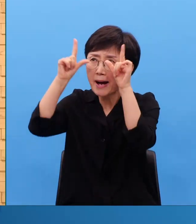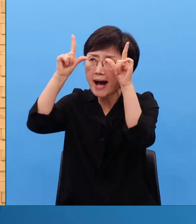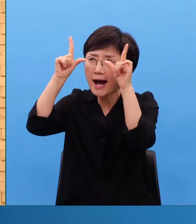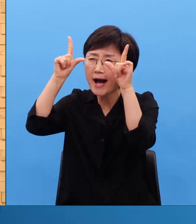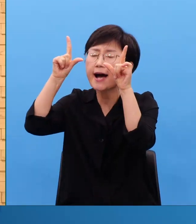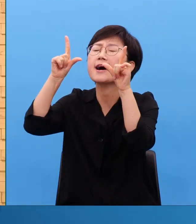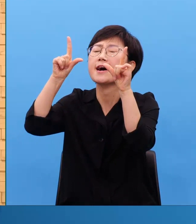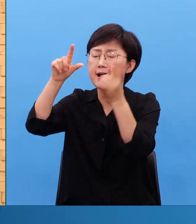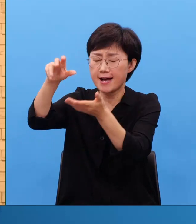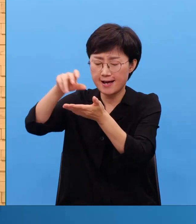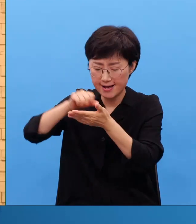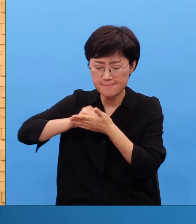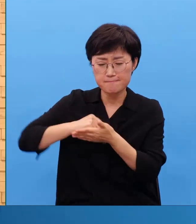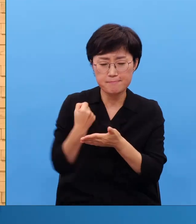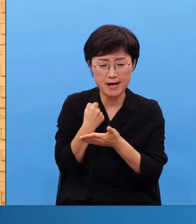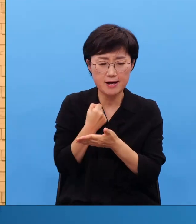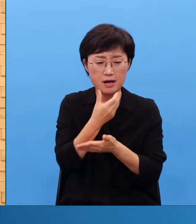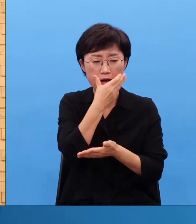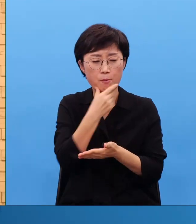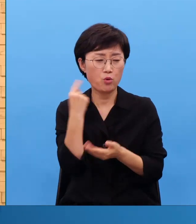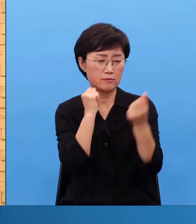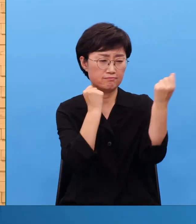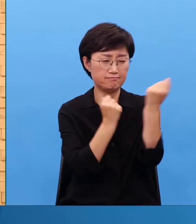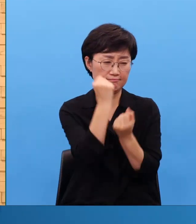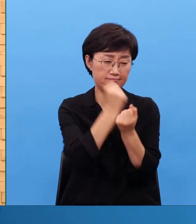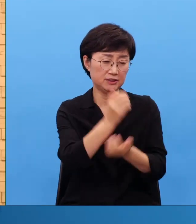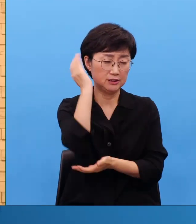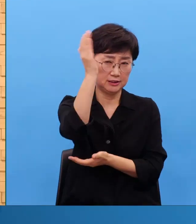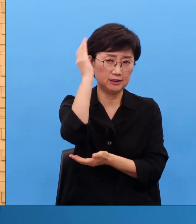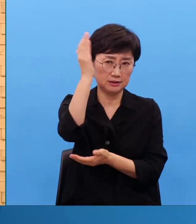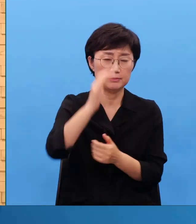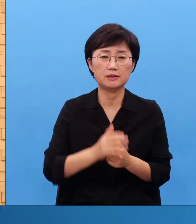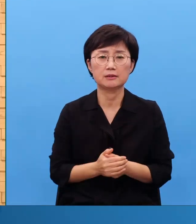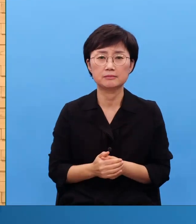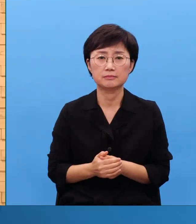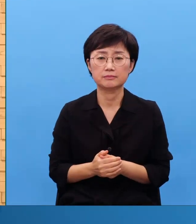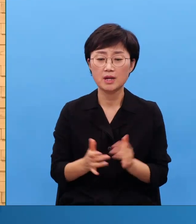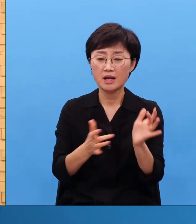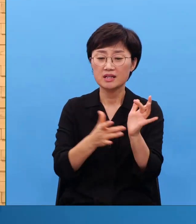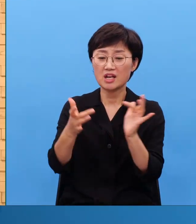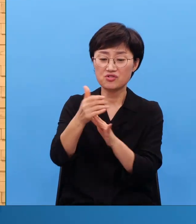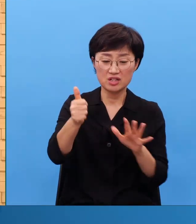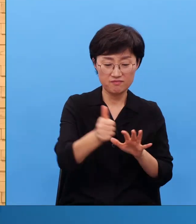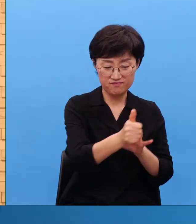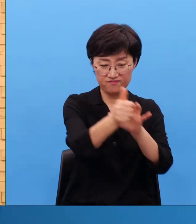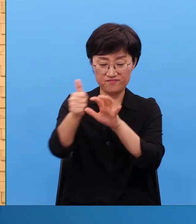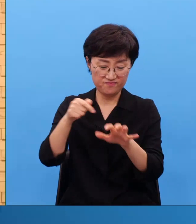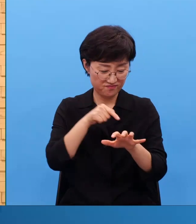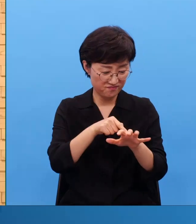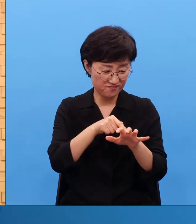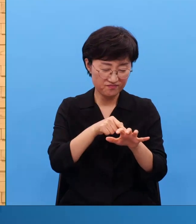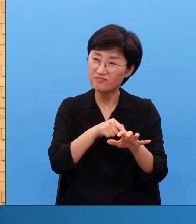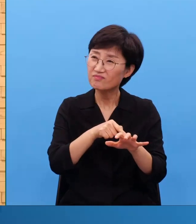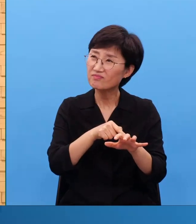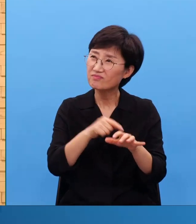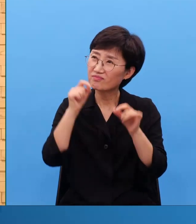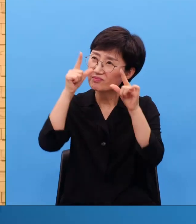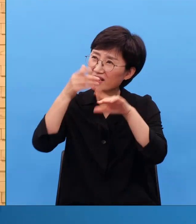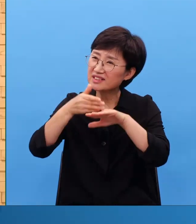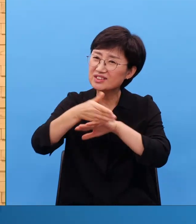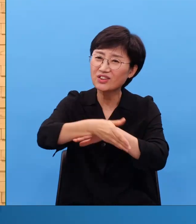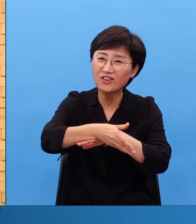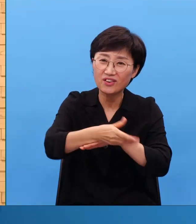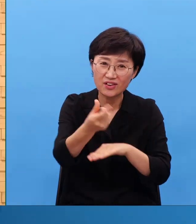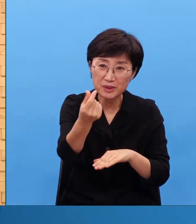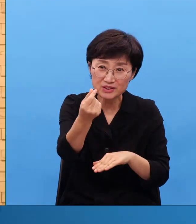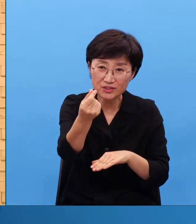and that means it's the same for you. 오히려 예수님과 같이 다녔던 열 몇 명의 사도는 못했는데 바울은 보지도 않았다니까